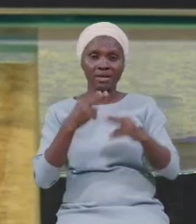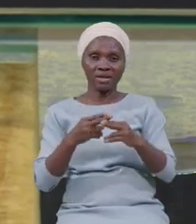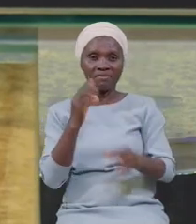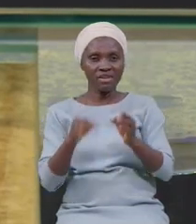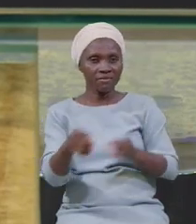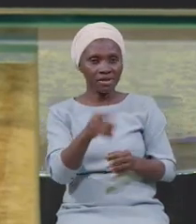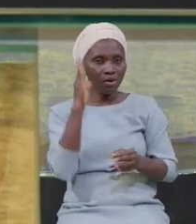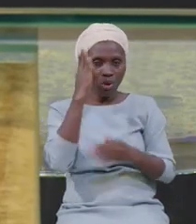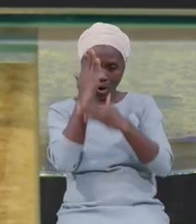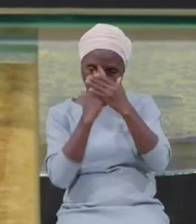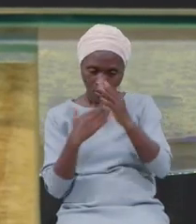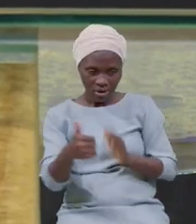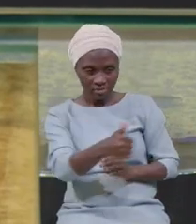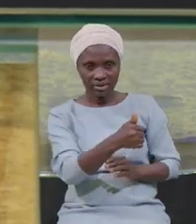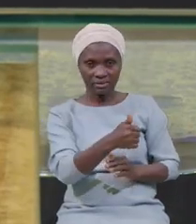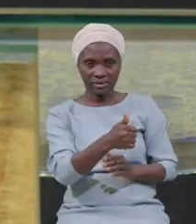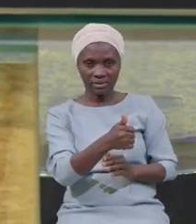s'humilie